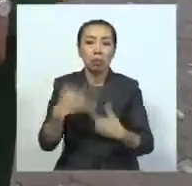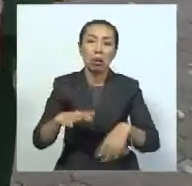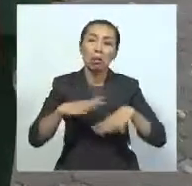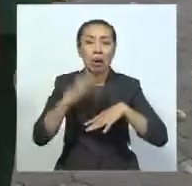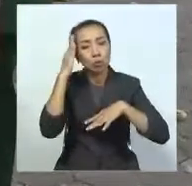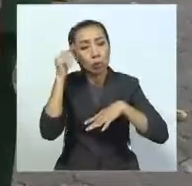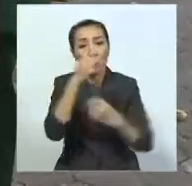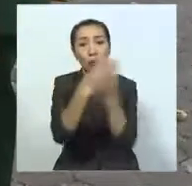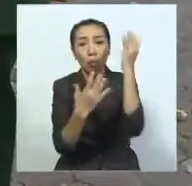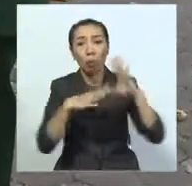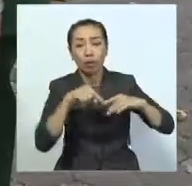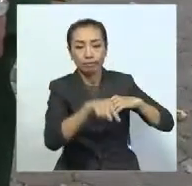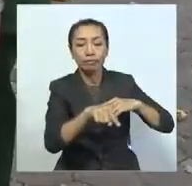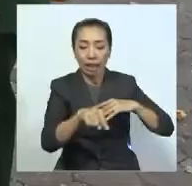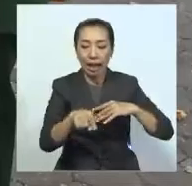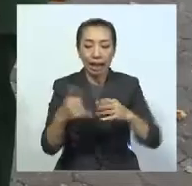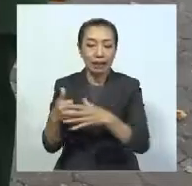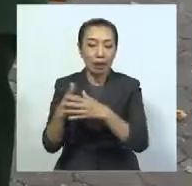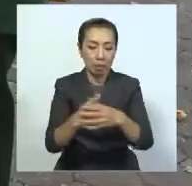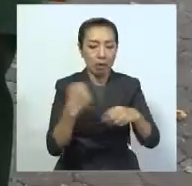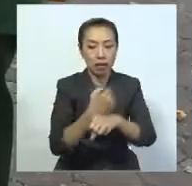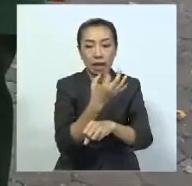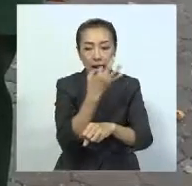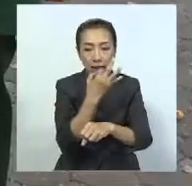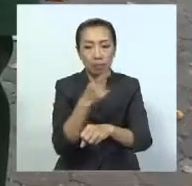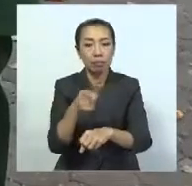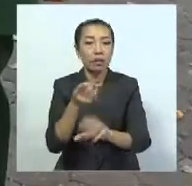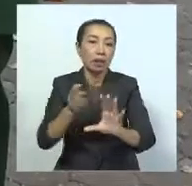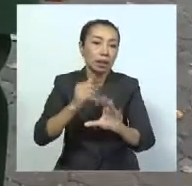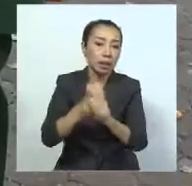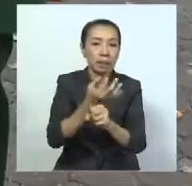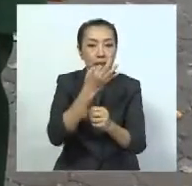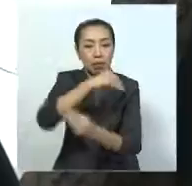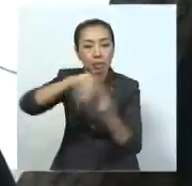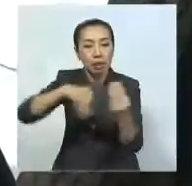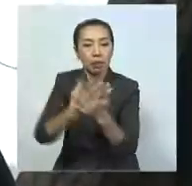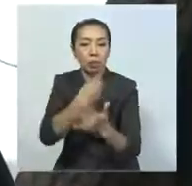ฟื้นฟูพัฒนาคุณภาพชีวิตด้วยการฝึกอาชีพให้มีงานแล้วก็มีรายได้ค่ะ